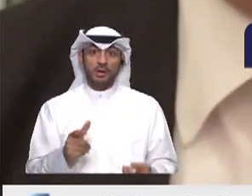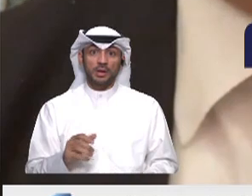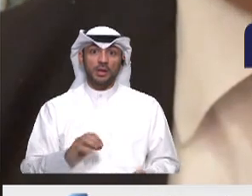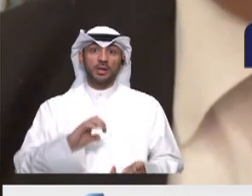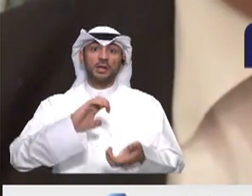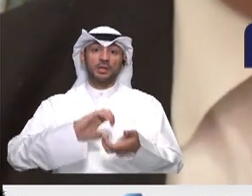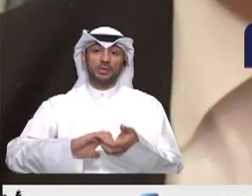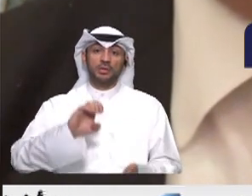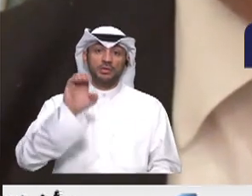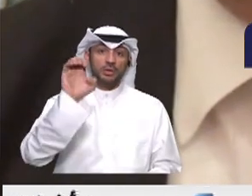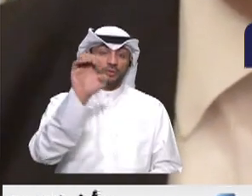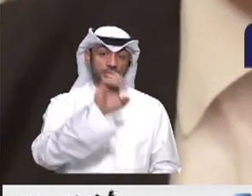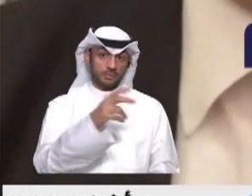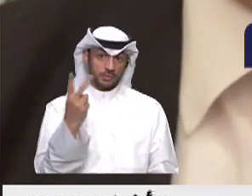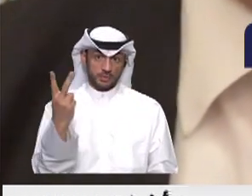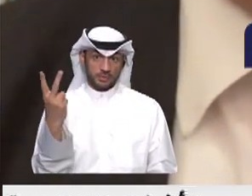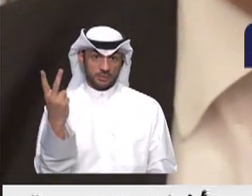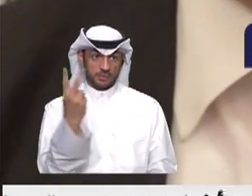في الاتحاد الأوروبي.